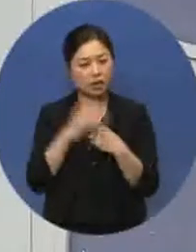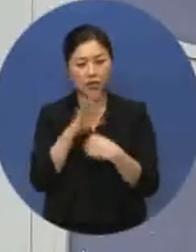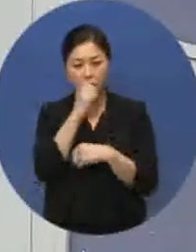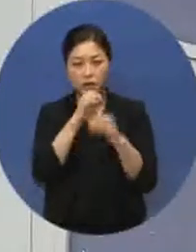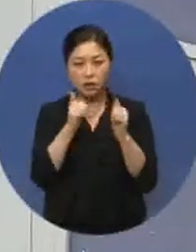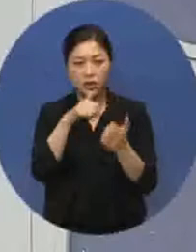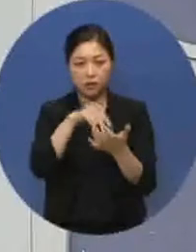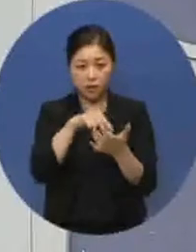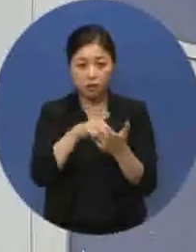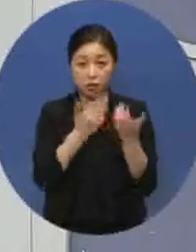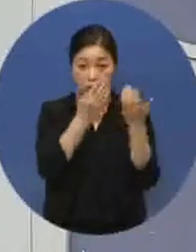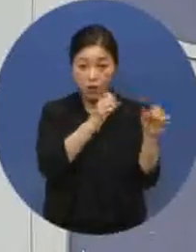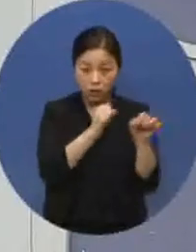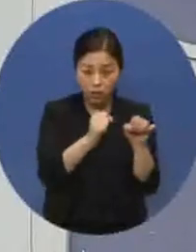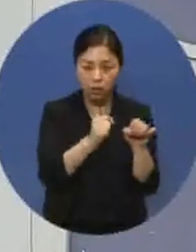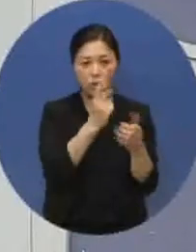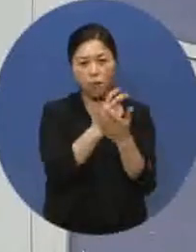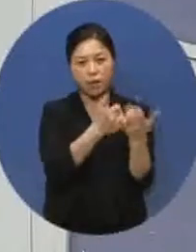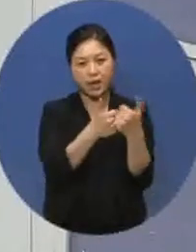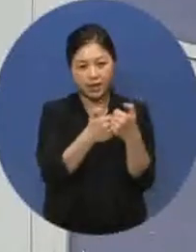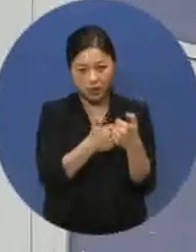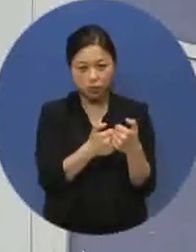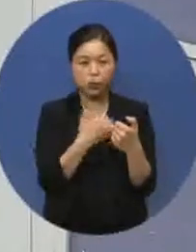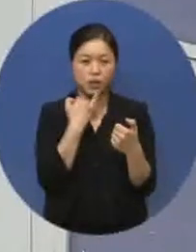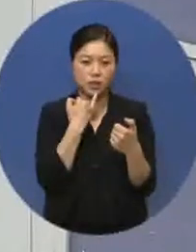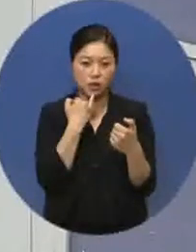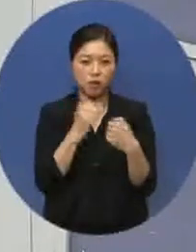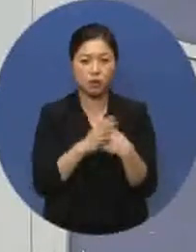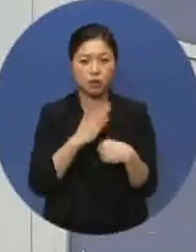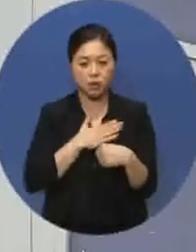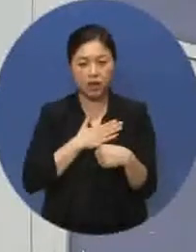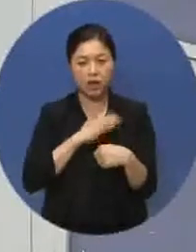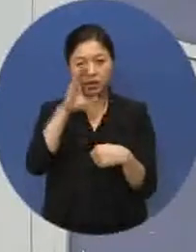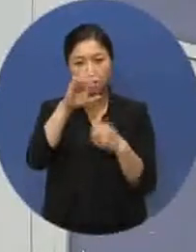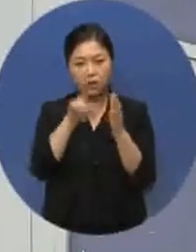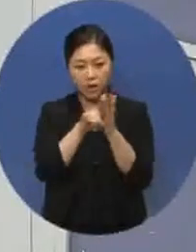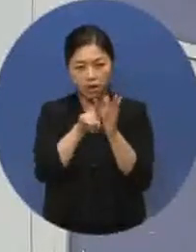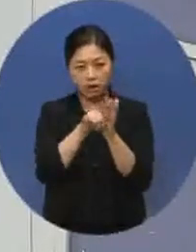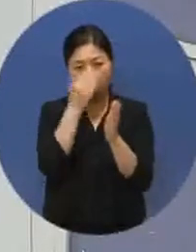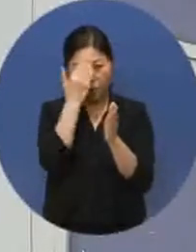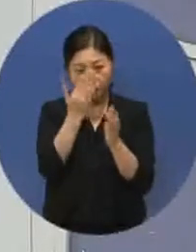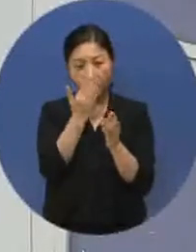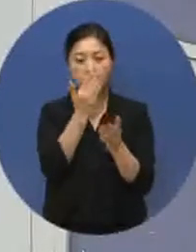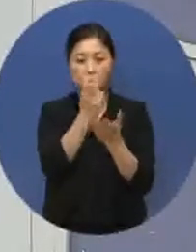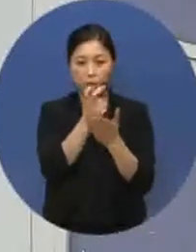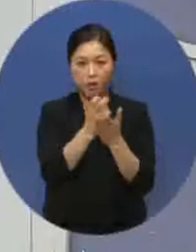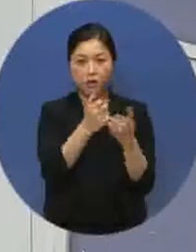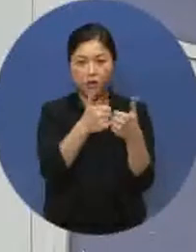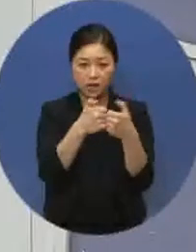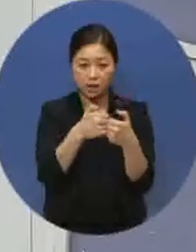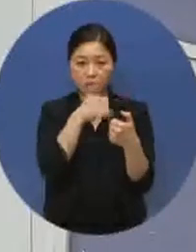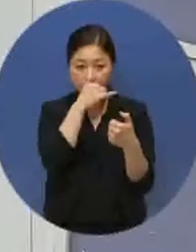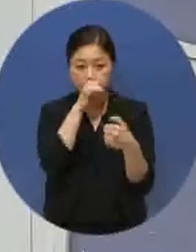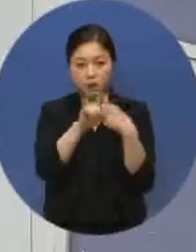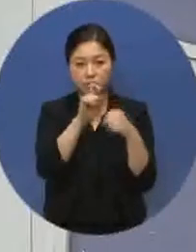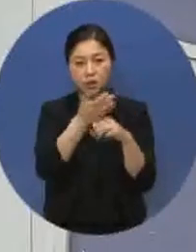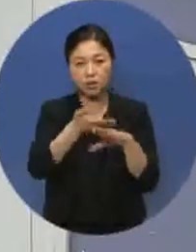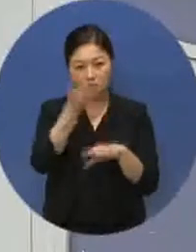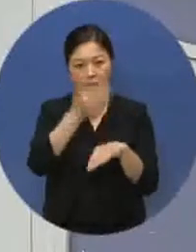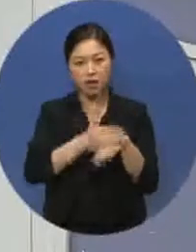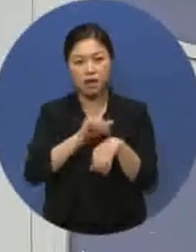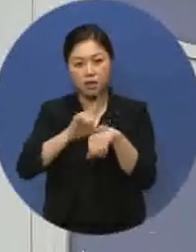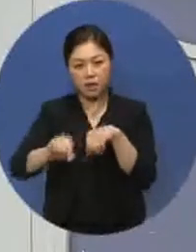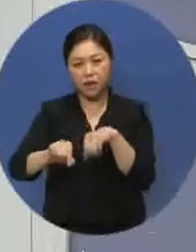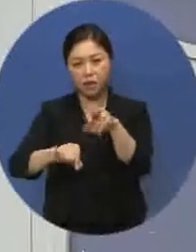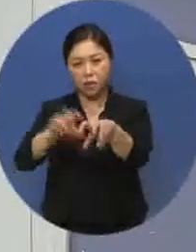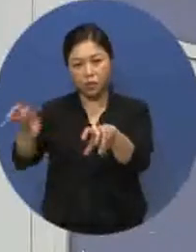하는 것도 의미가 있죠. 법률 상담을 하거나 실제로 제가 성당에서 무료 법률 상담을 한 십몇 년 동안 계속 해오고 네. 또 뭐 각종